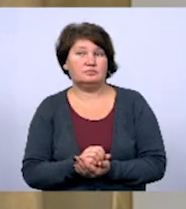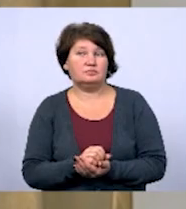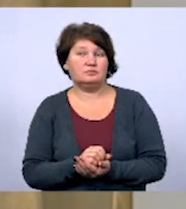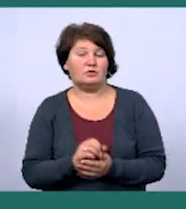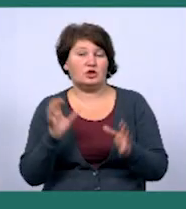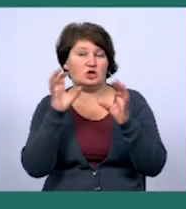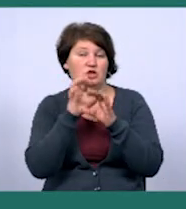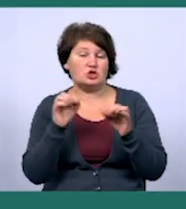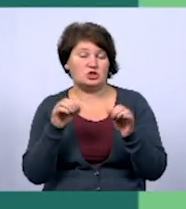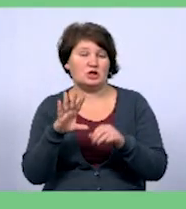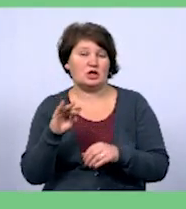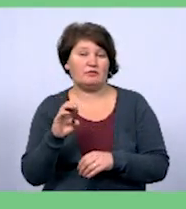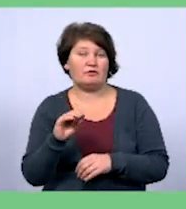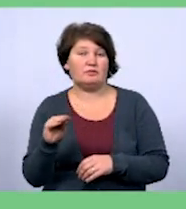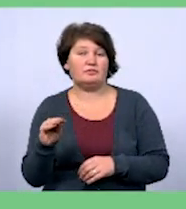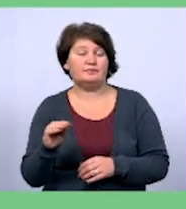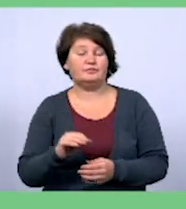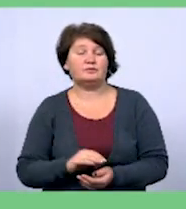нічний тариф.